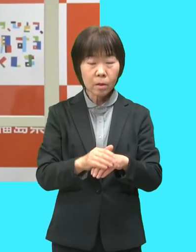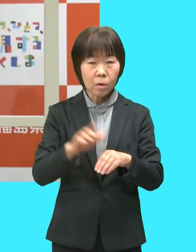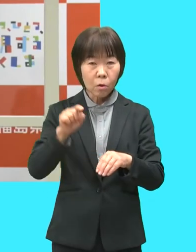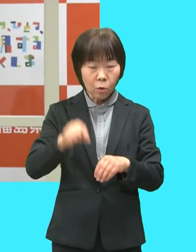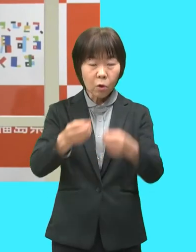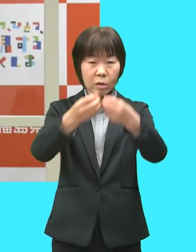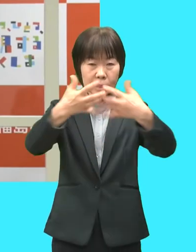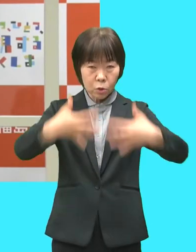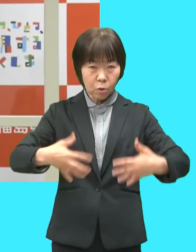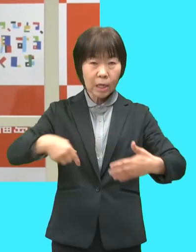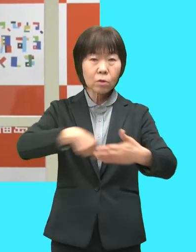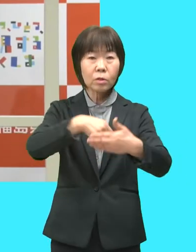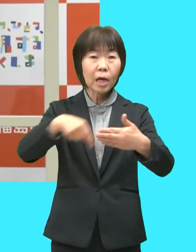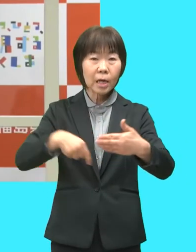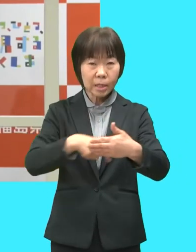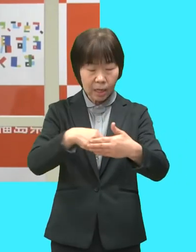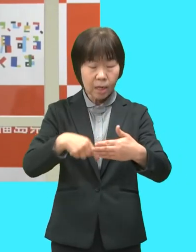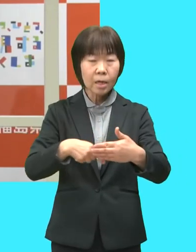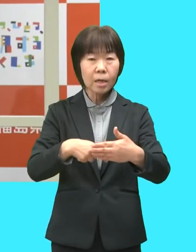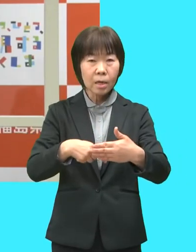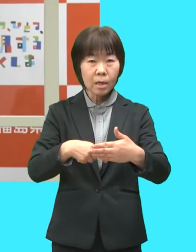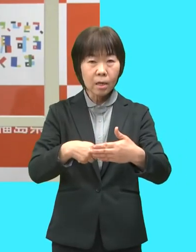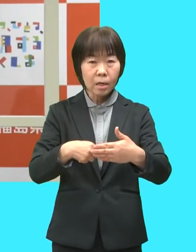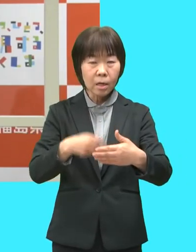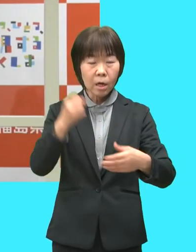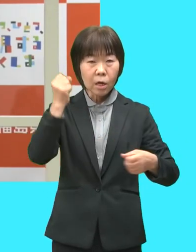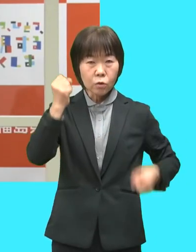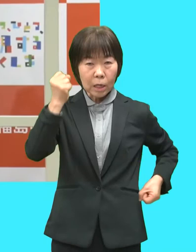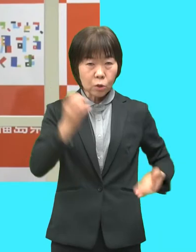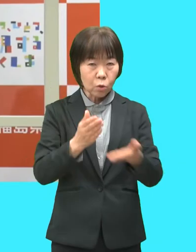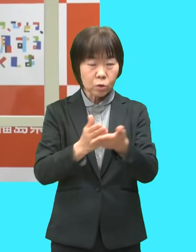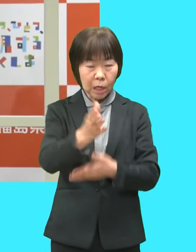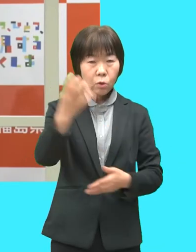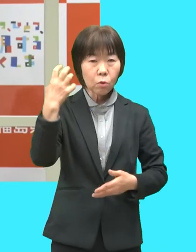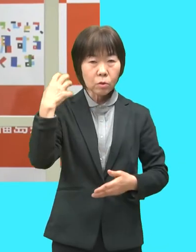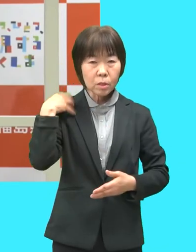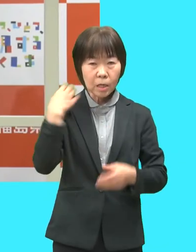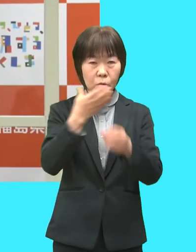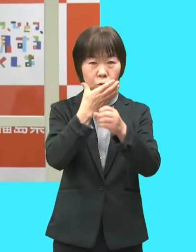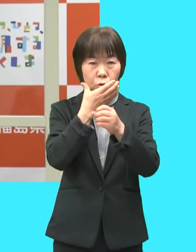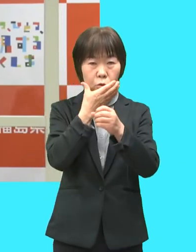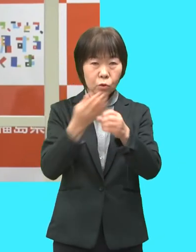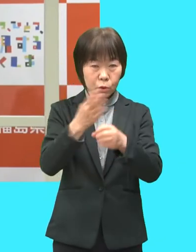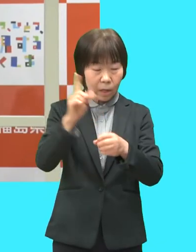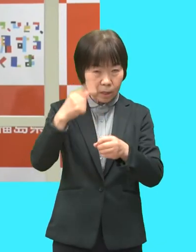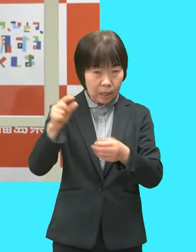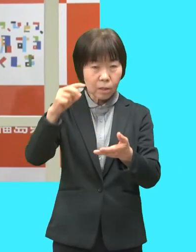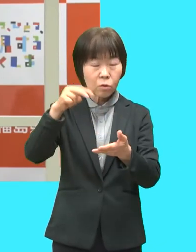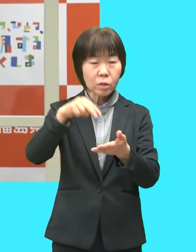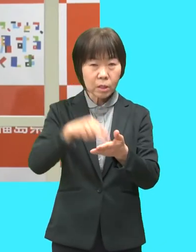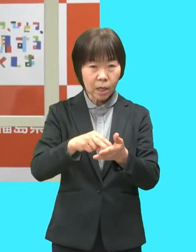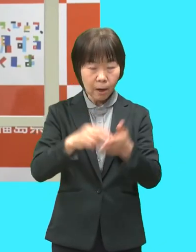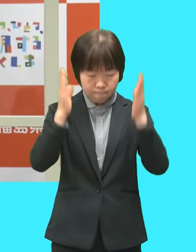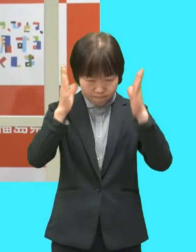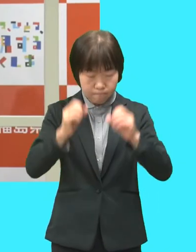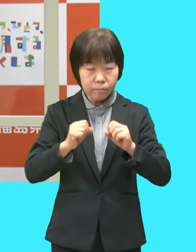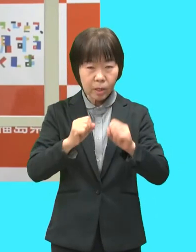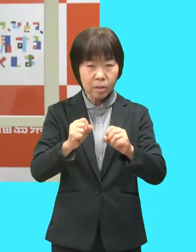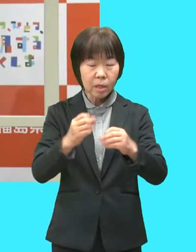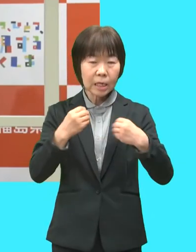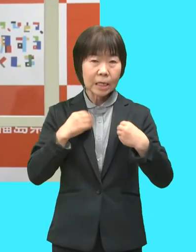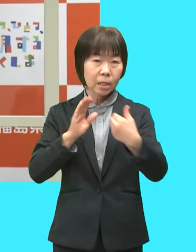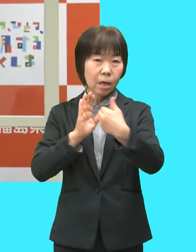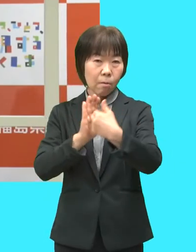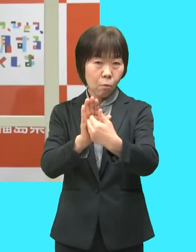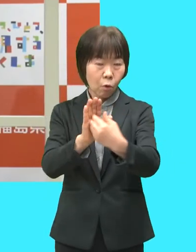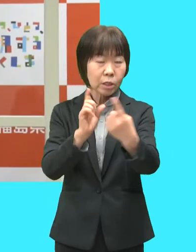件、制約条件の中でグランドスタートを担う福島県として最善を尽くし、感染防止対策